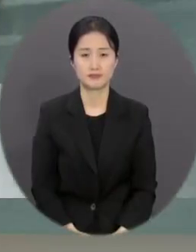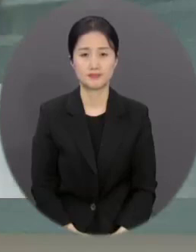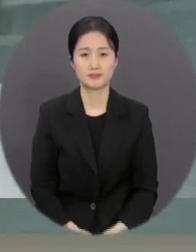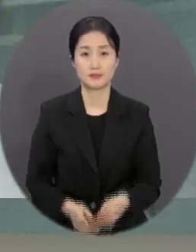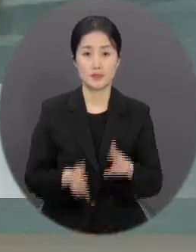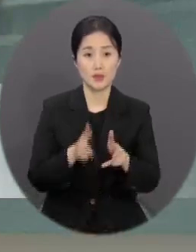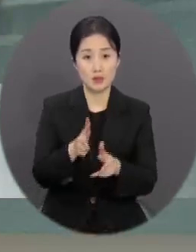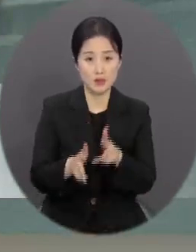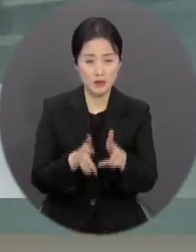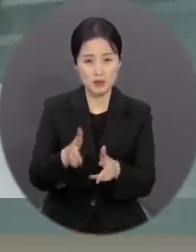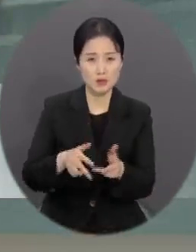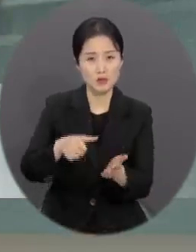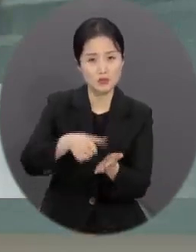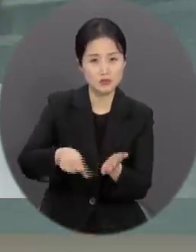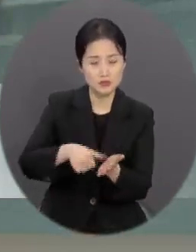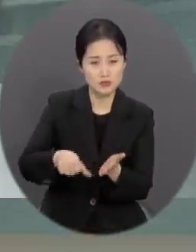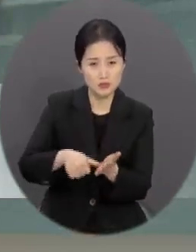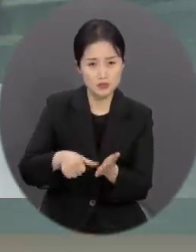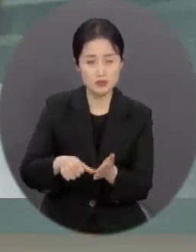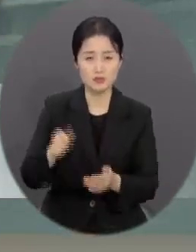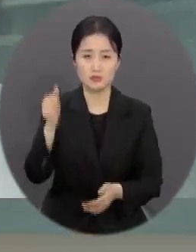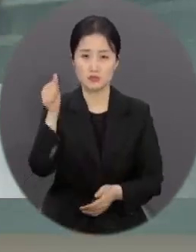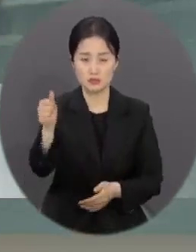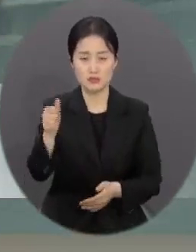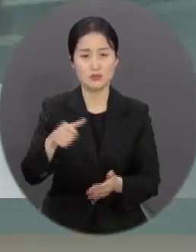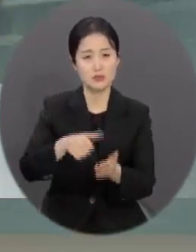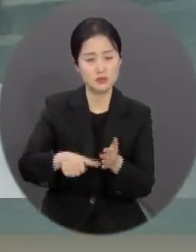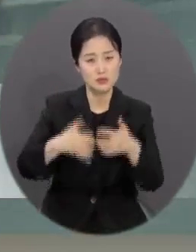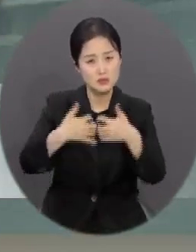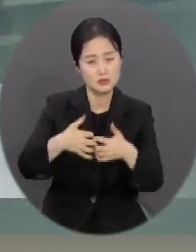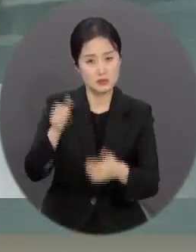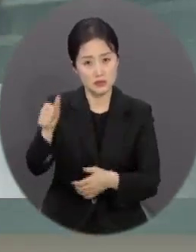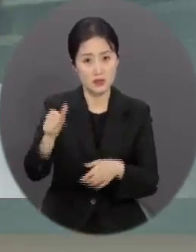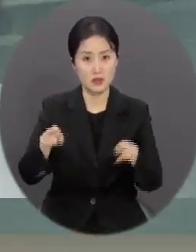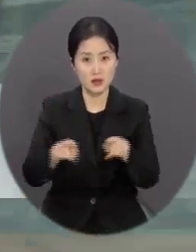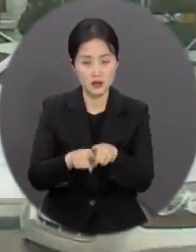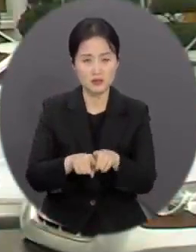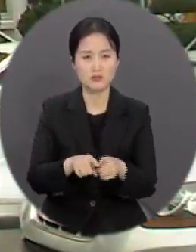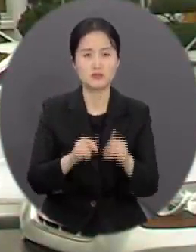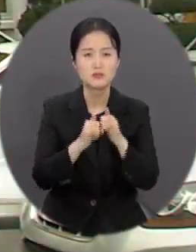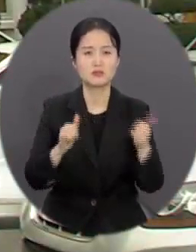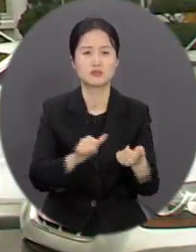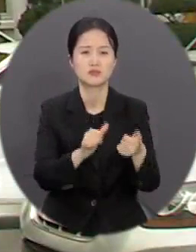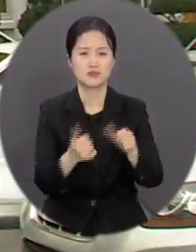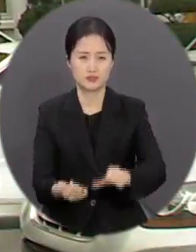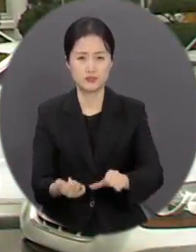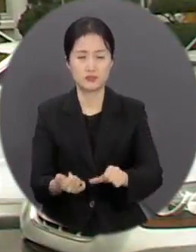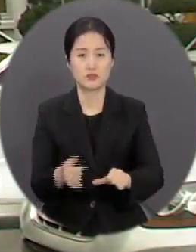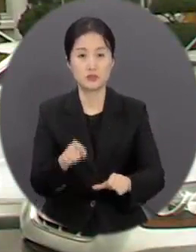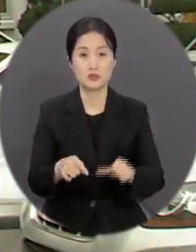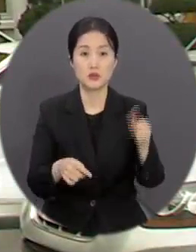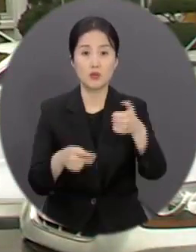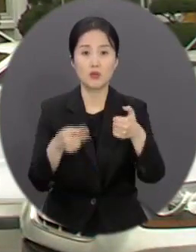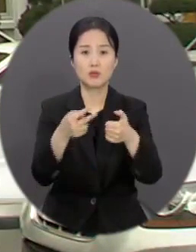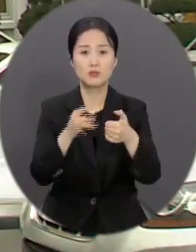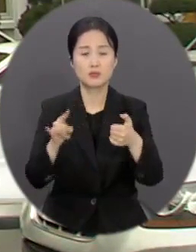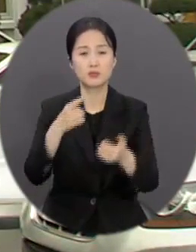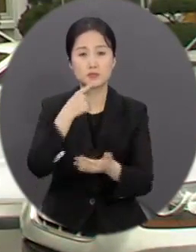공장 설비를 작동시키다 청소 작업자를 숨지게 한 혐의를 받고 있는 50대 노동자가 경찰에